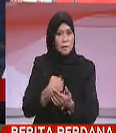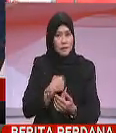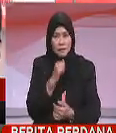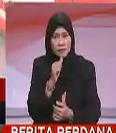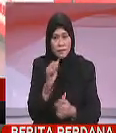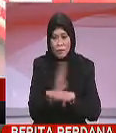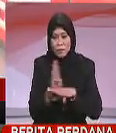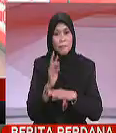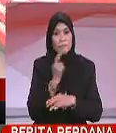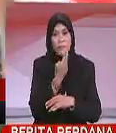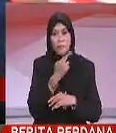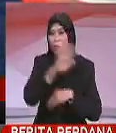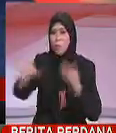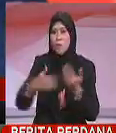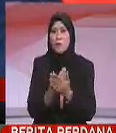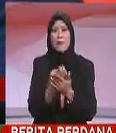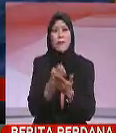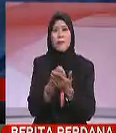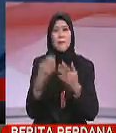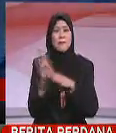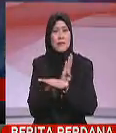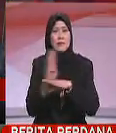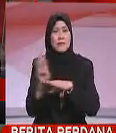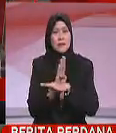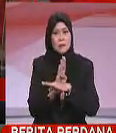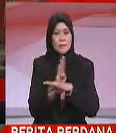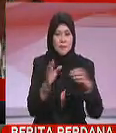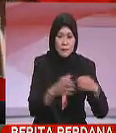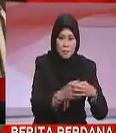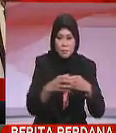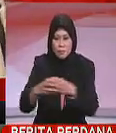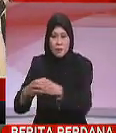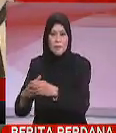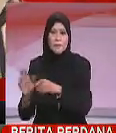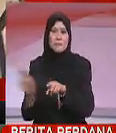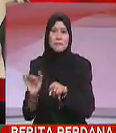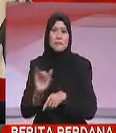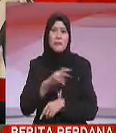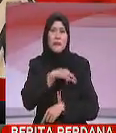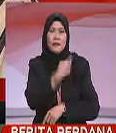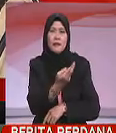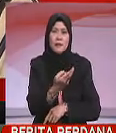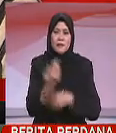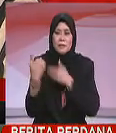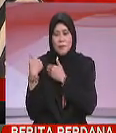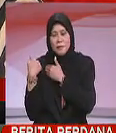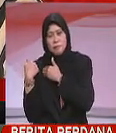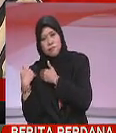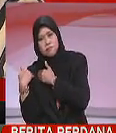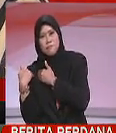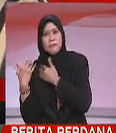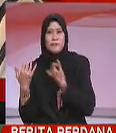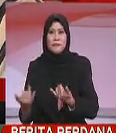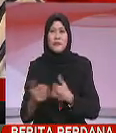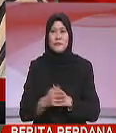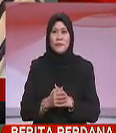bukan menjaga restoran saja. Semua yang industri-industri kecil semua dah beban dah. Tapi